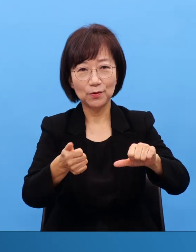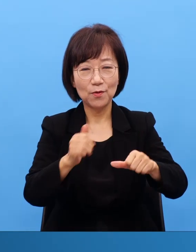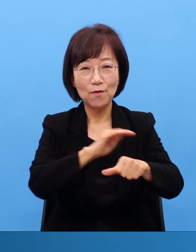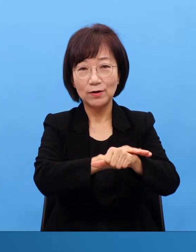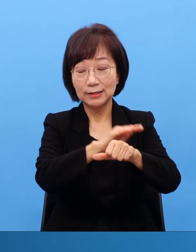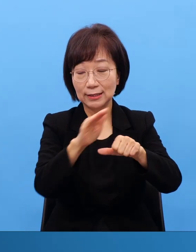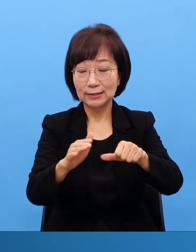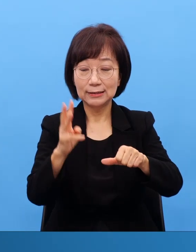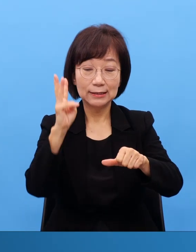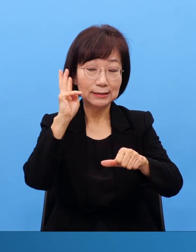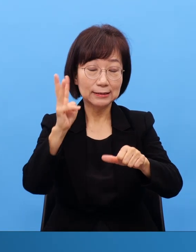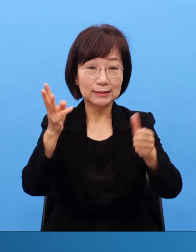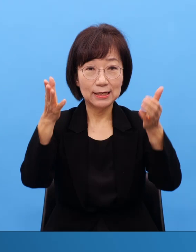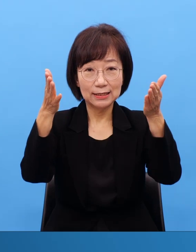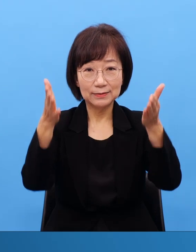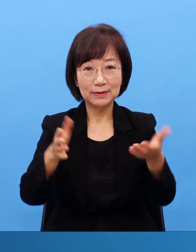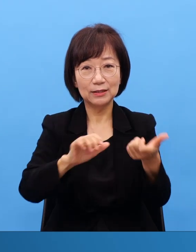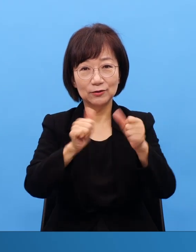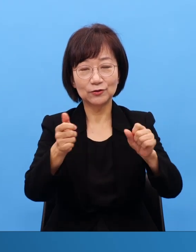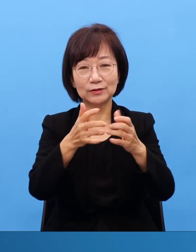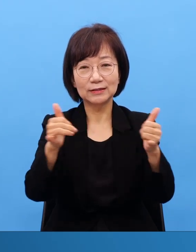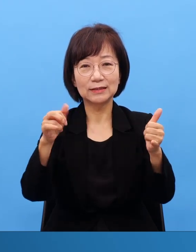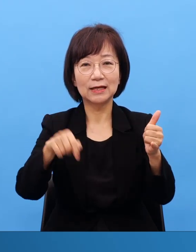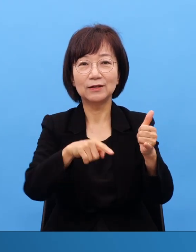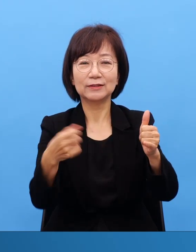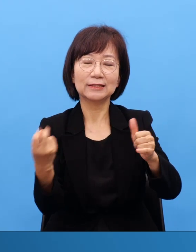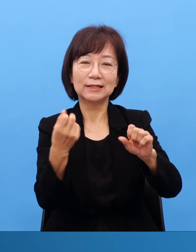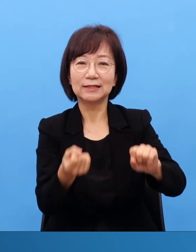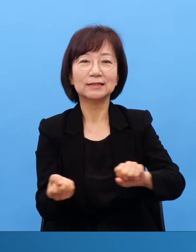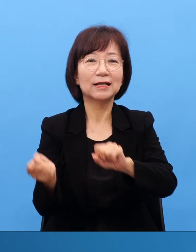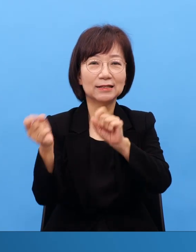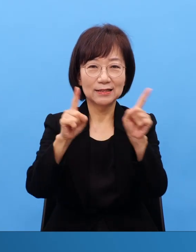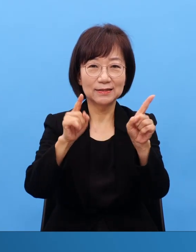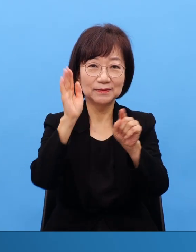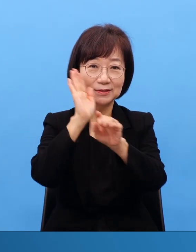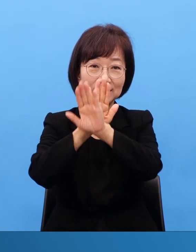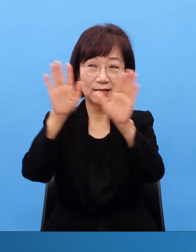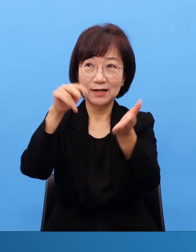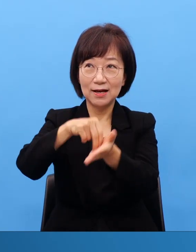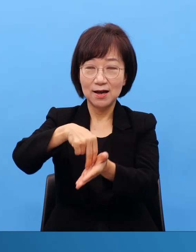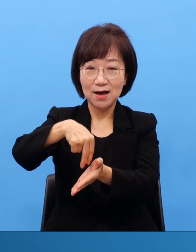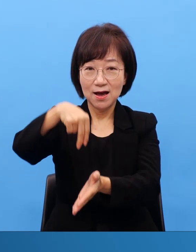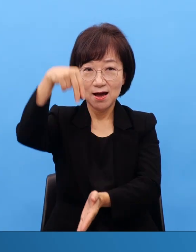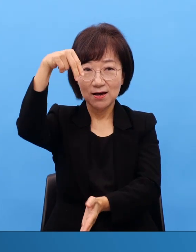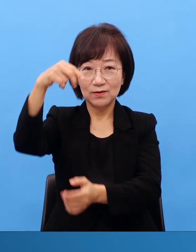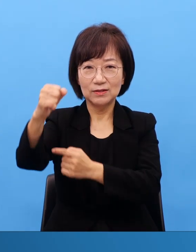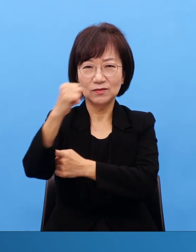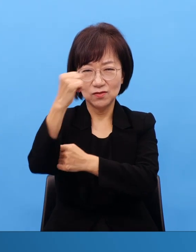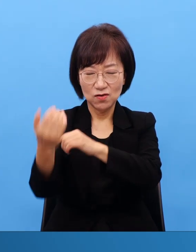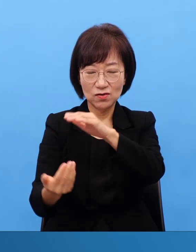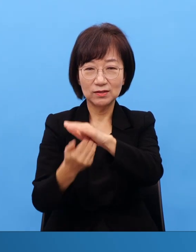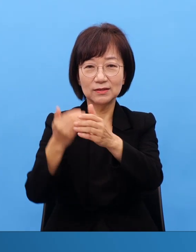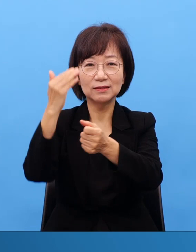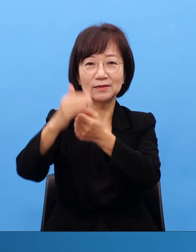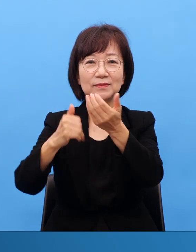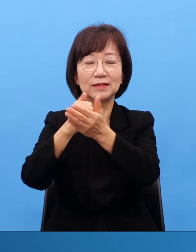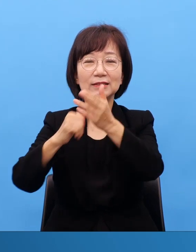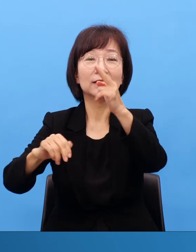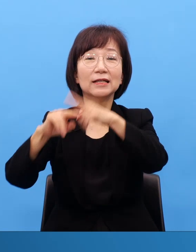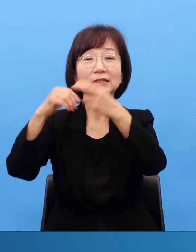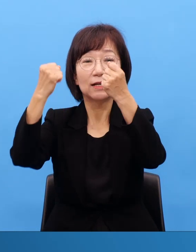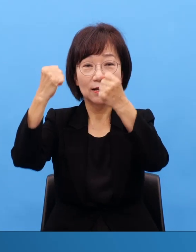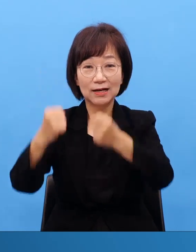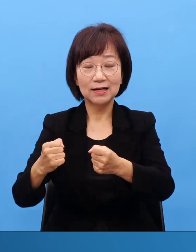죽으시고 장사한 지 사흘 만에 죽은 자 가운데서 다시 살아나시며 하늘에 오르사 전능하신